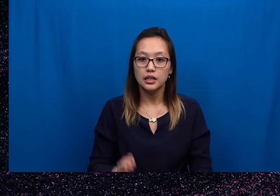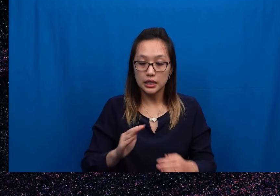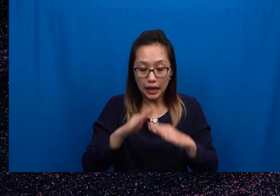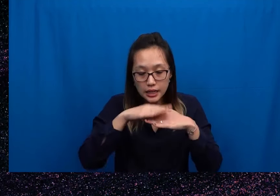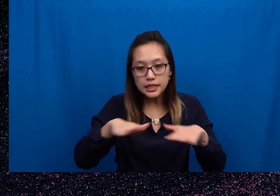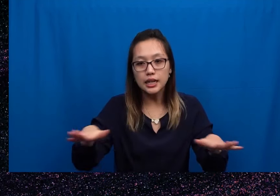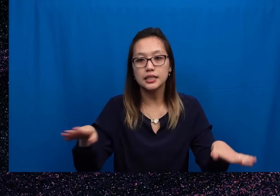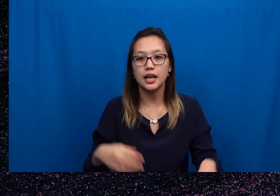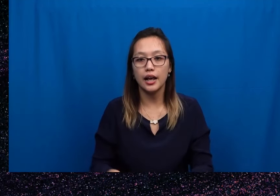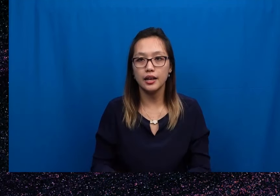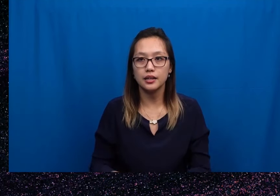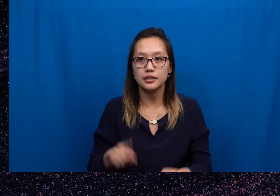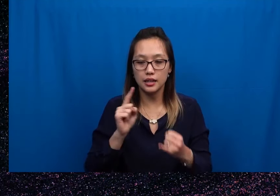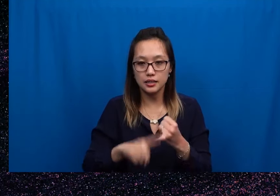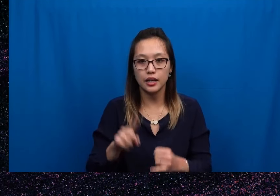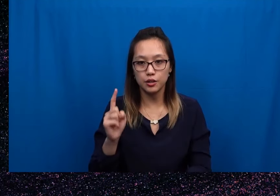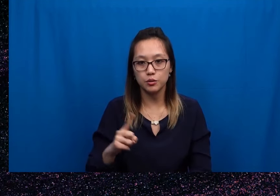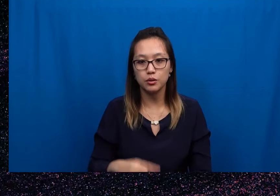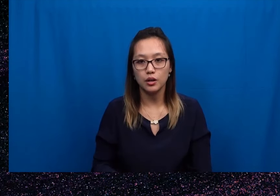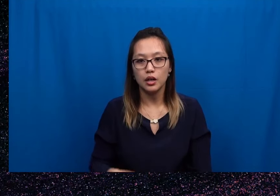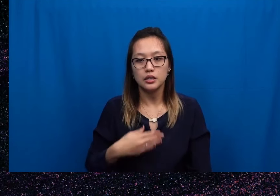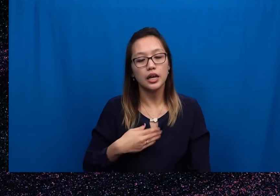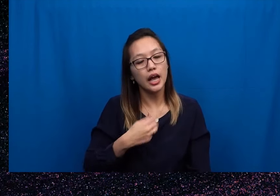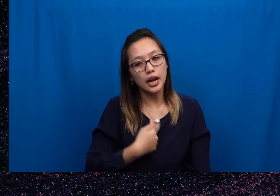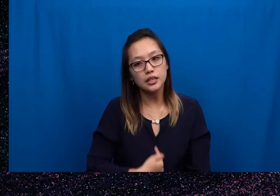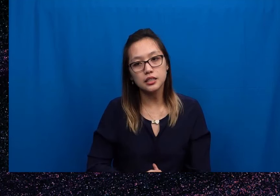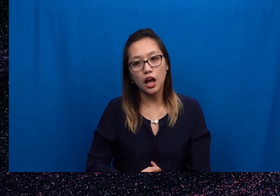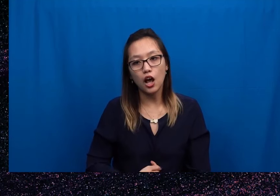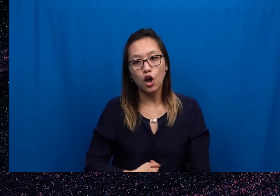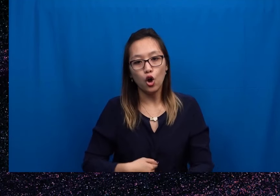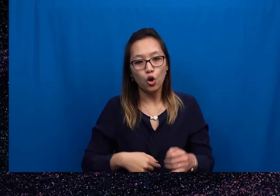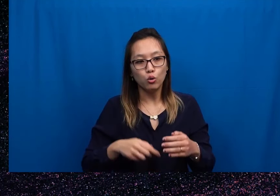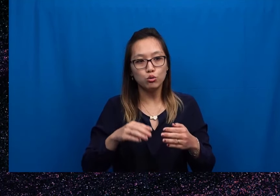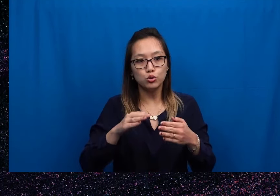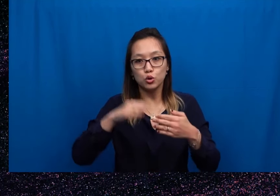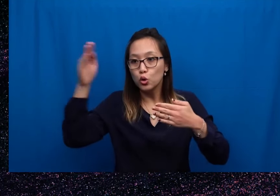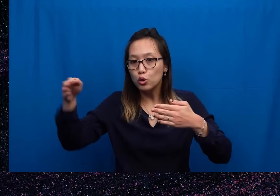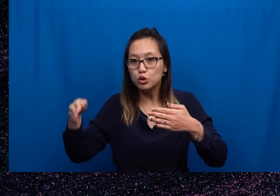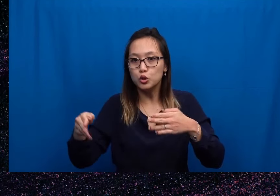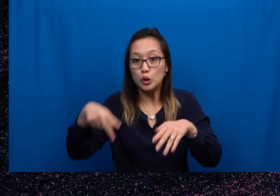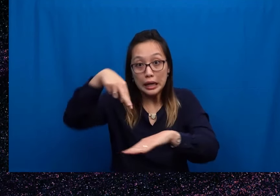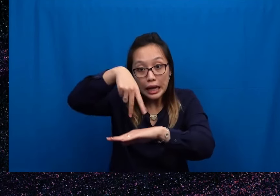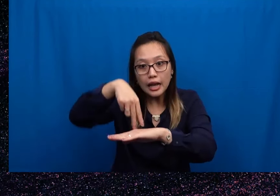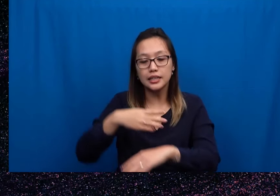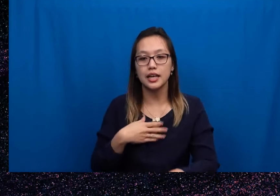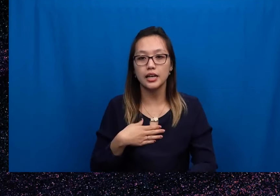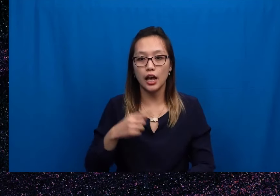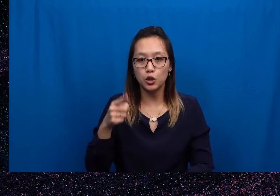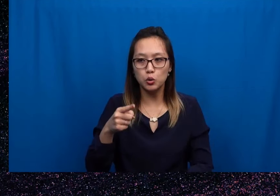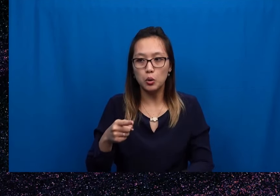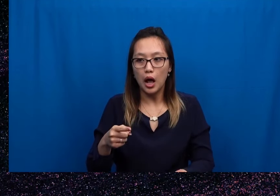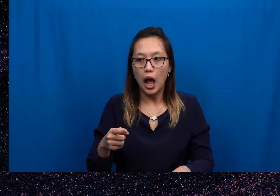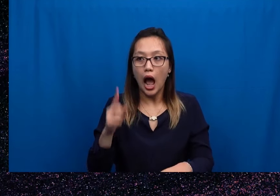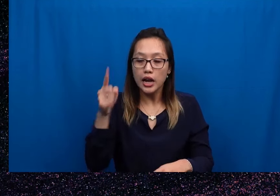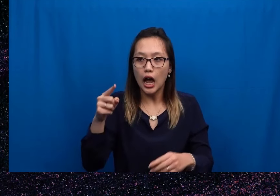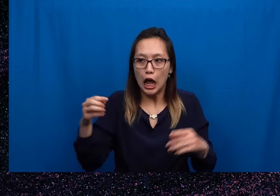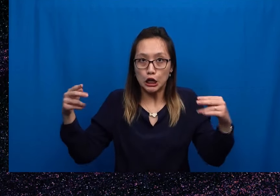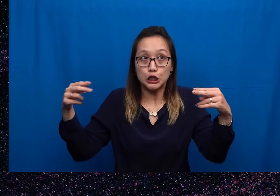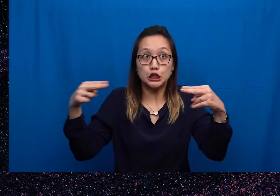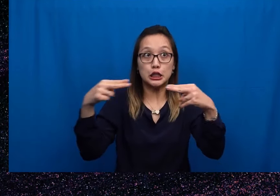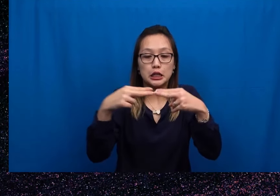merasakan dari ujung kaki saya ini mengalir seperti strom, saudara, seperti aliran listrik.